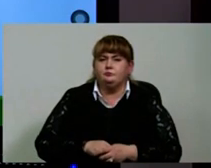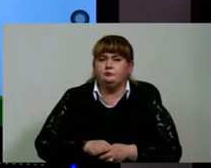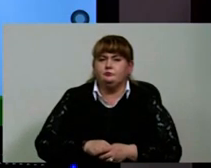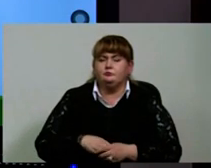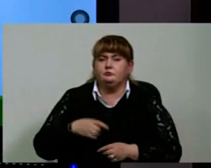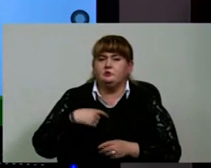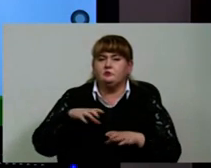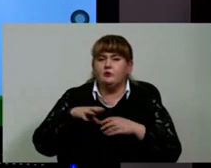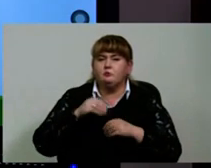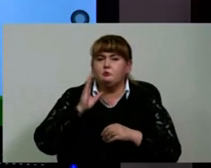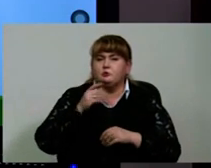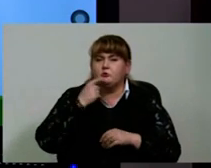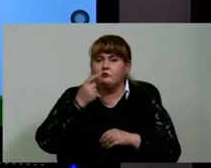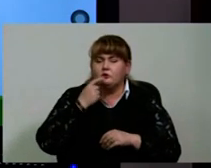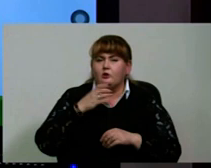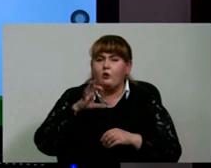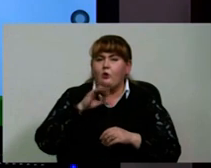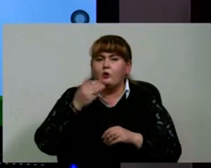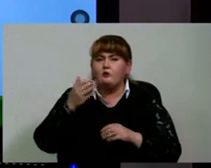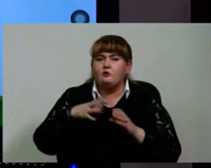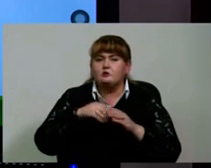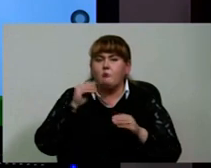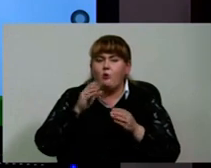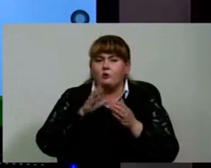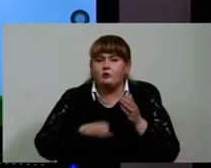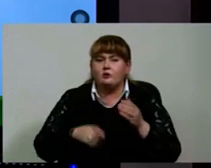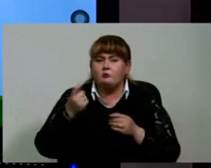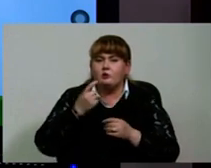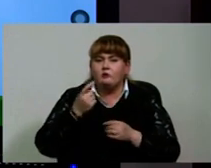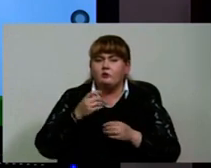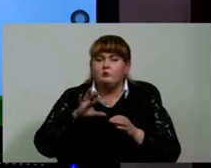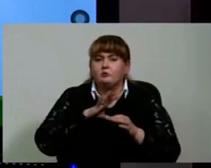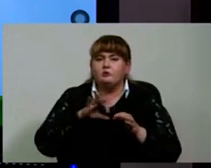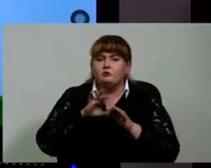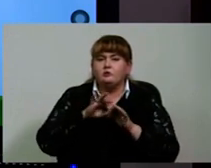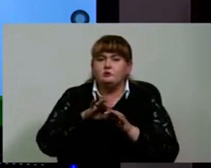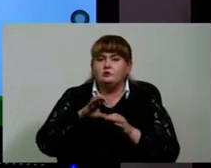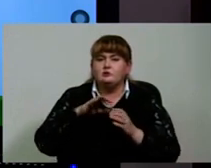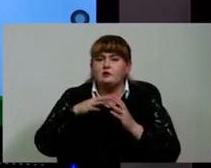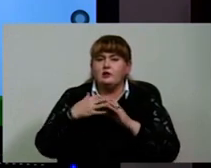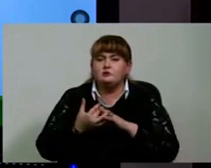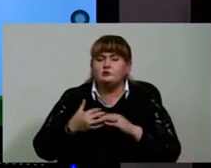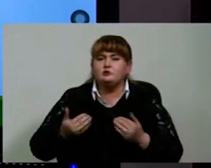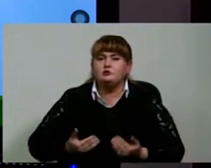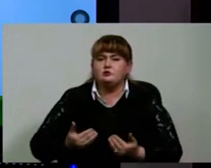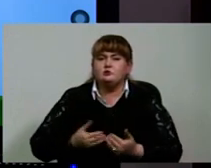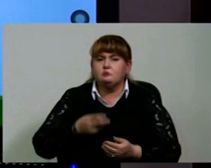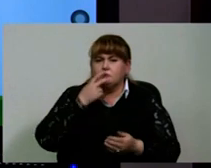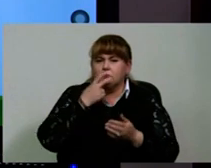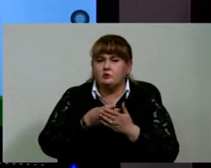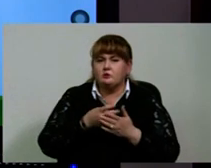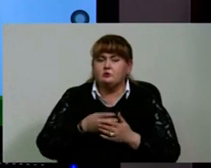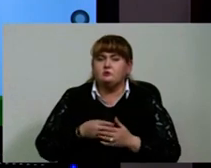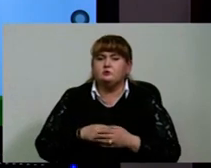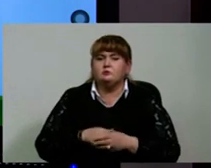Мы с вами будем говорить о его сборнике первом, который носил название «Сельские жители». Посмотрите